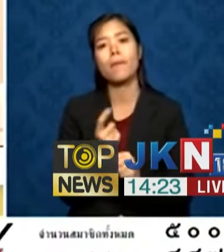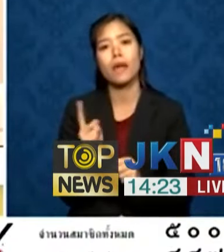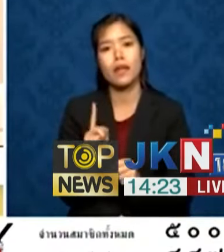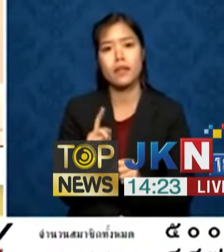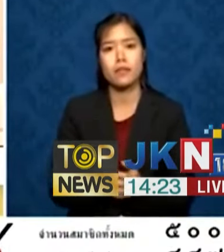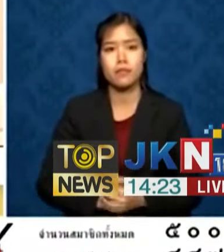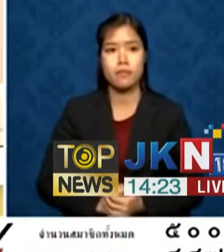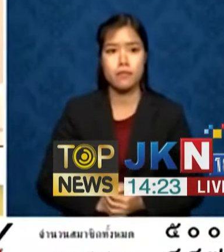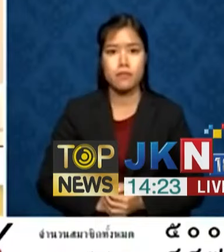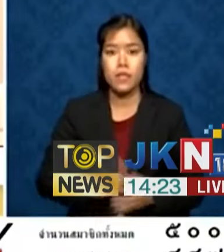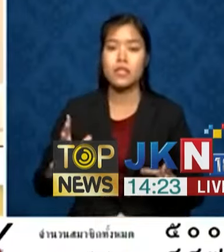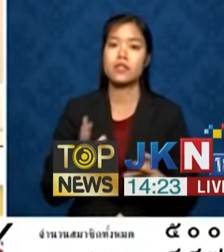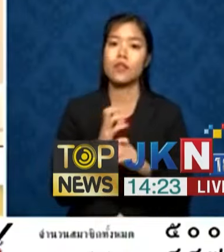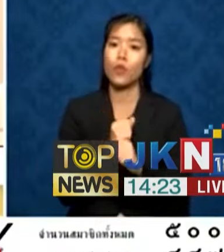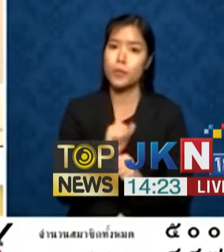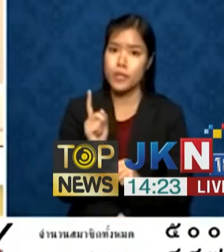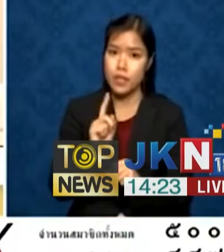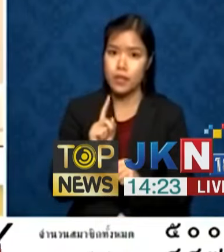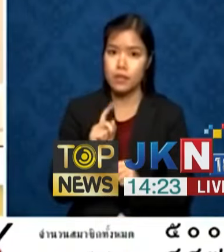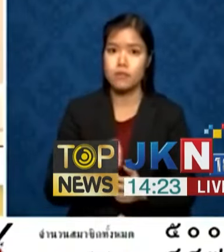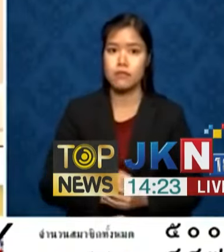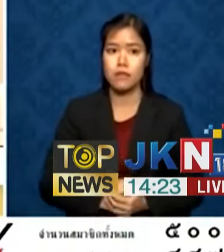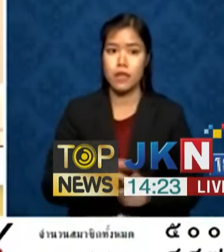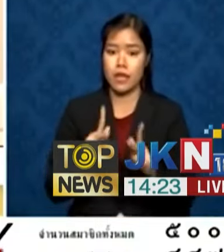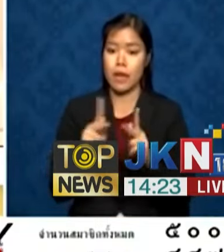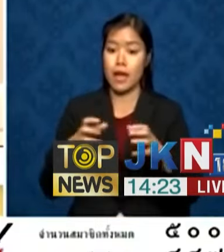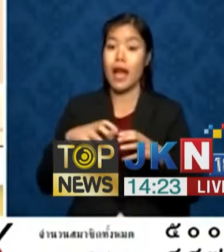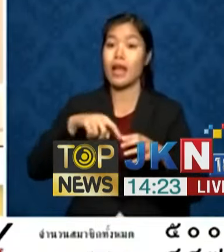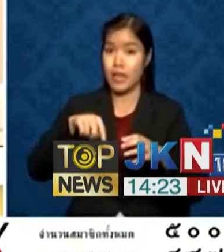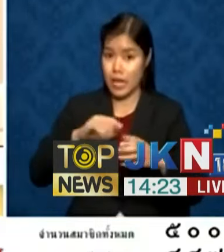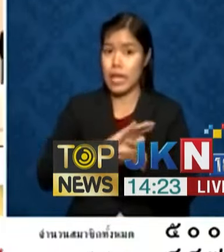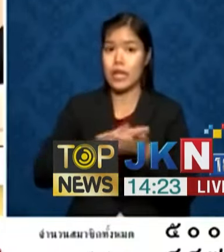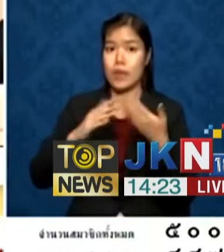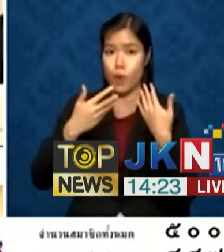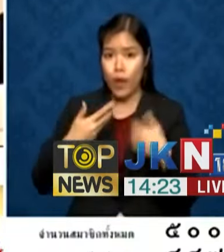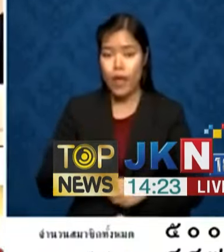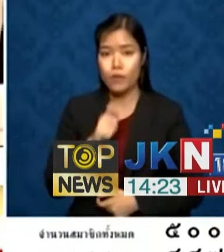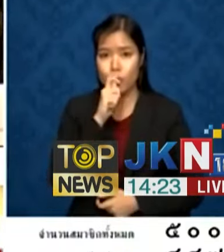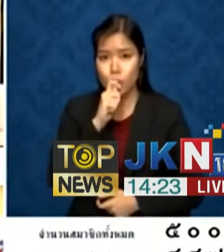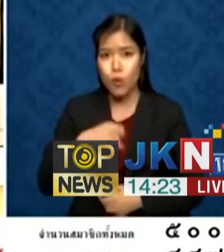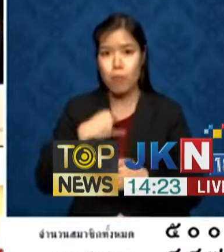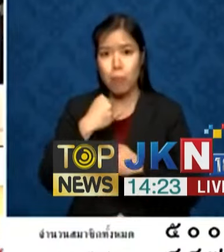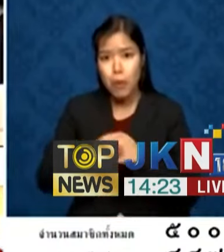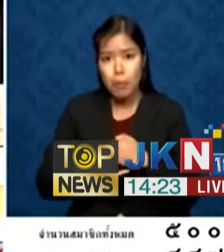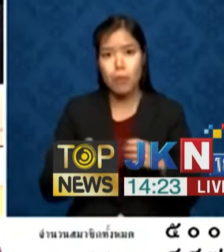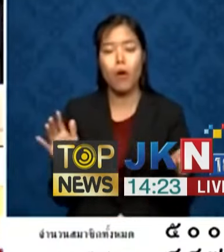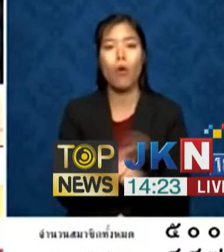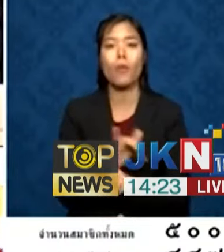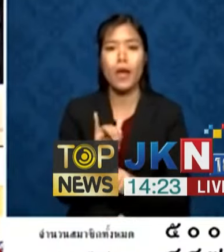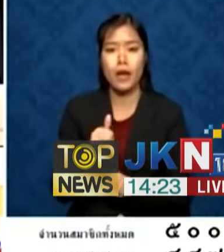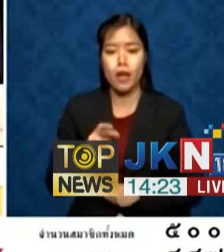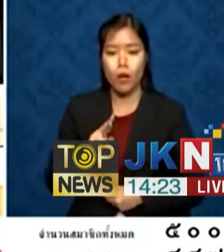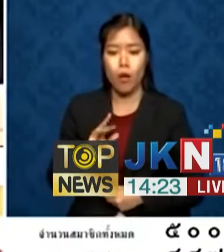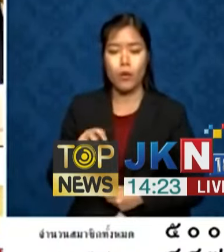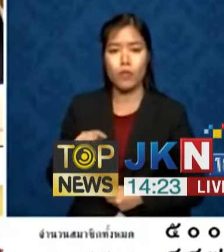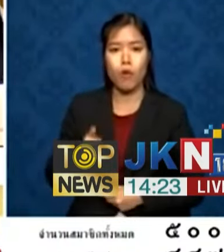350คนลดลงครึ่งนึงอ่ะโอ้โหถ้าเป็นสาวๆนี่ยังไงครับลดความ ลดความอ้วนอ่ะลงพรวดเดียวเนี่ยนะครับคือสเลนเดอ